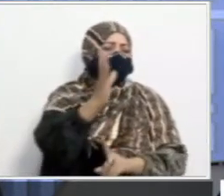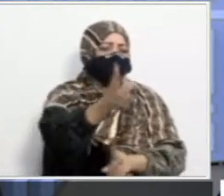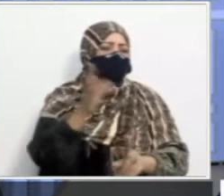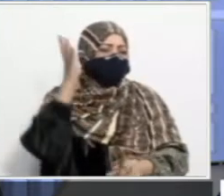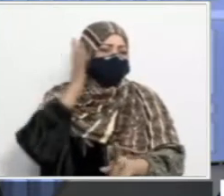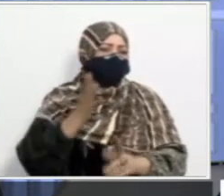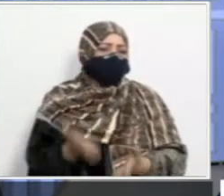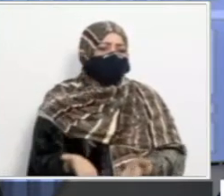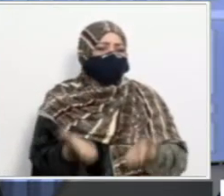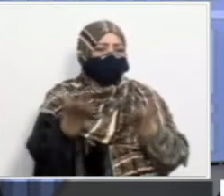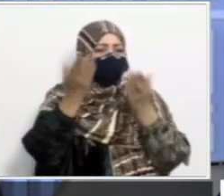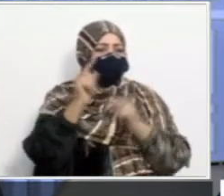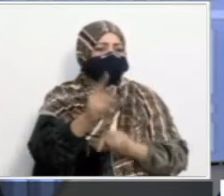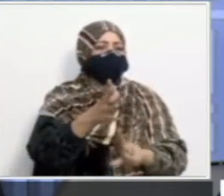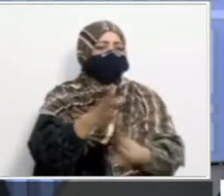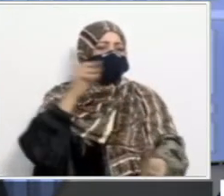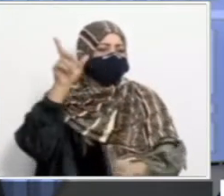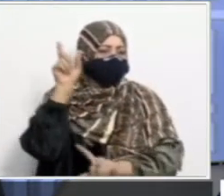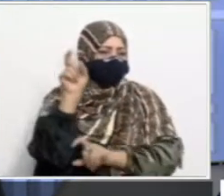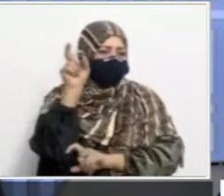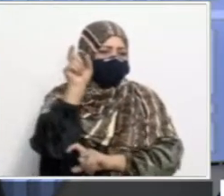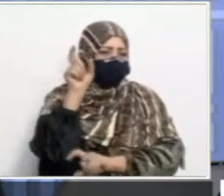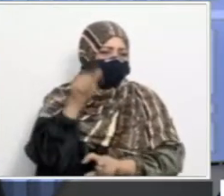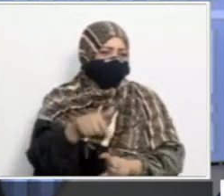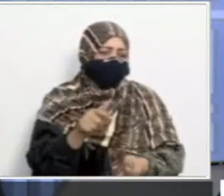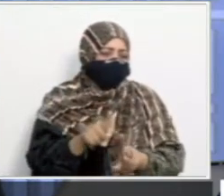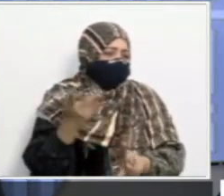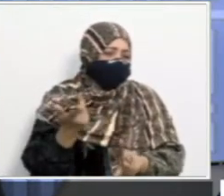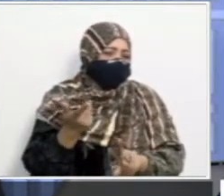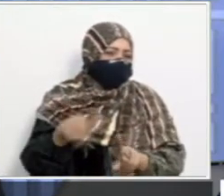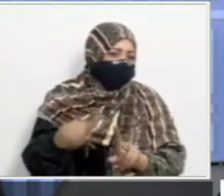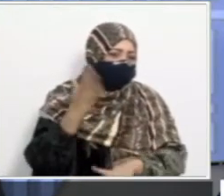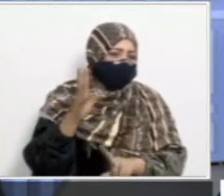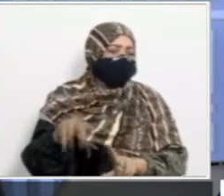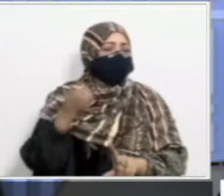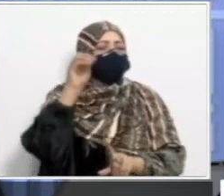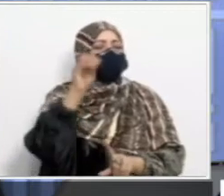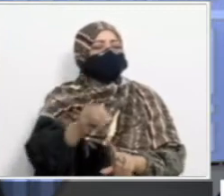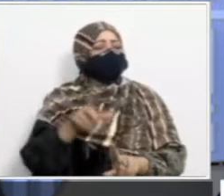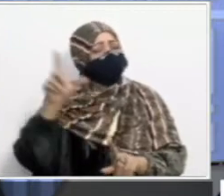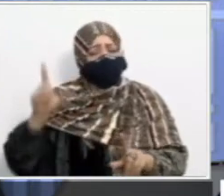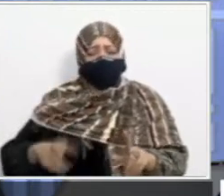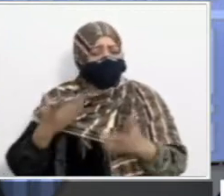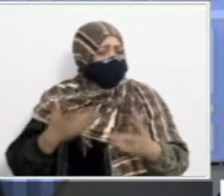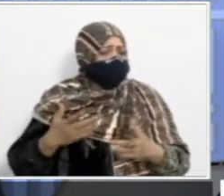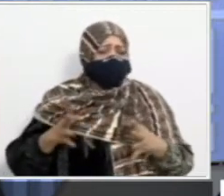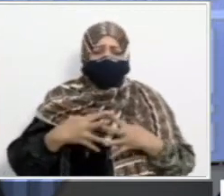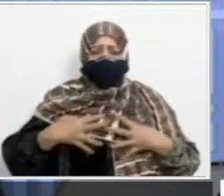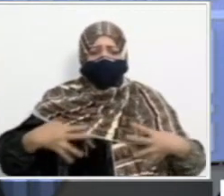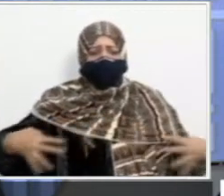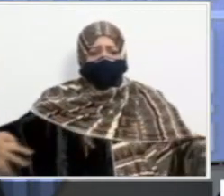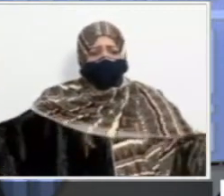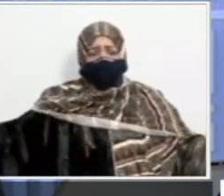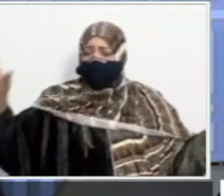وإذا كان ما قدموا حد يتمونها فرادى، ينفردون يصلي كل واحد لوحده حتى يكمل الصلاة